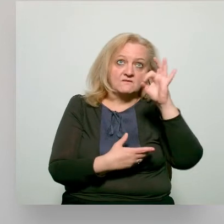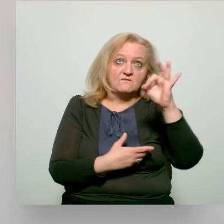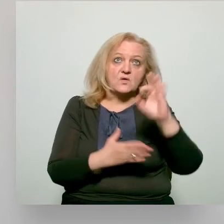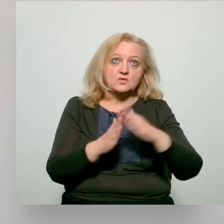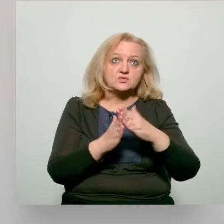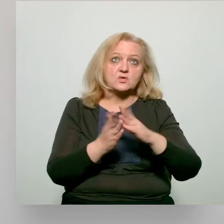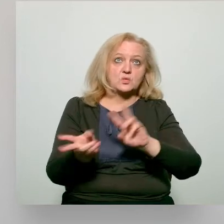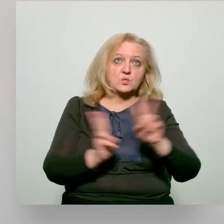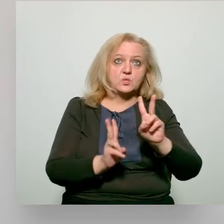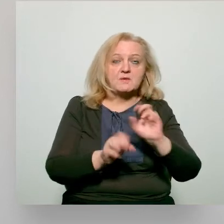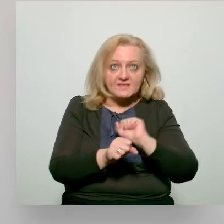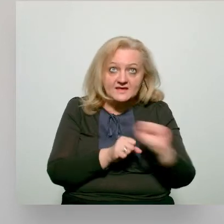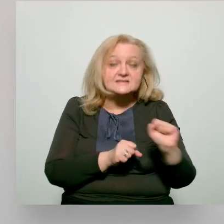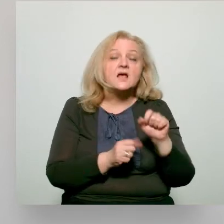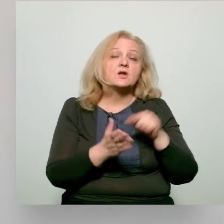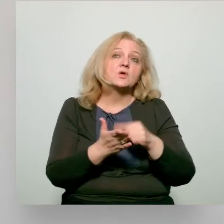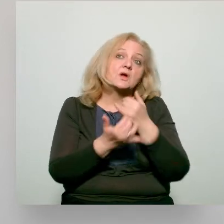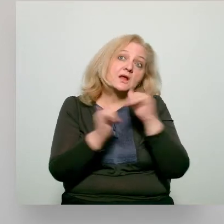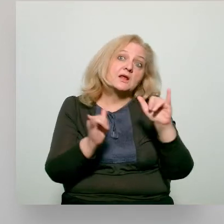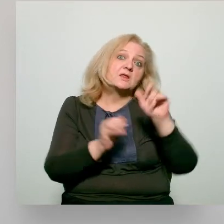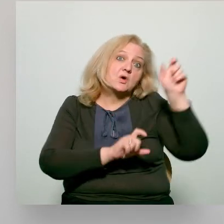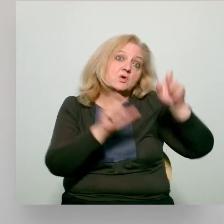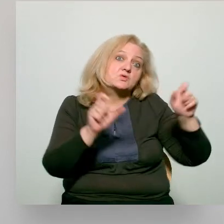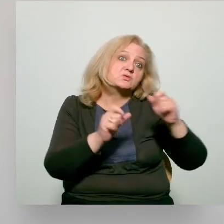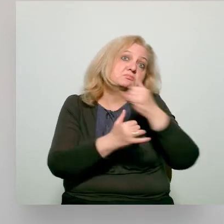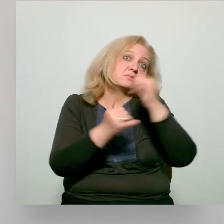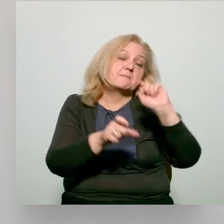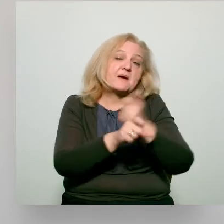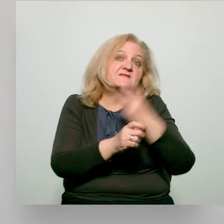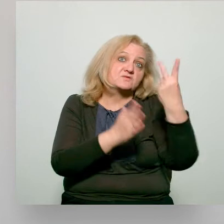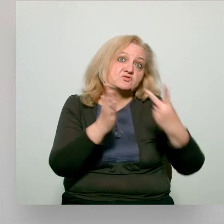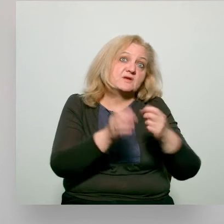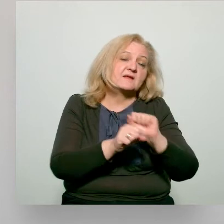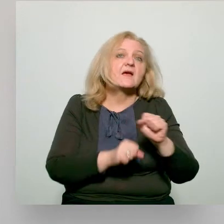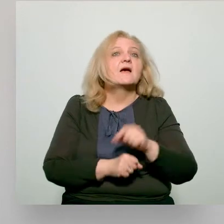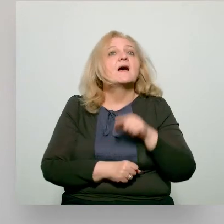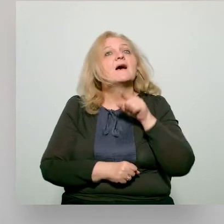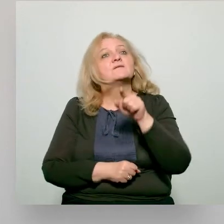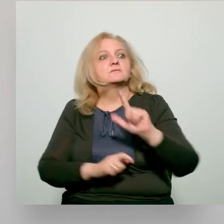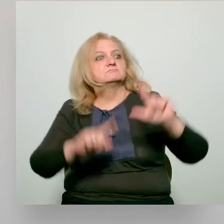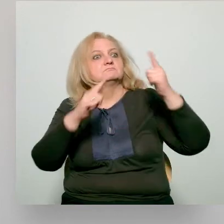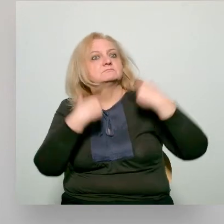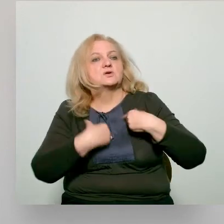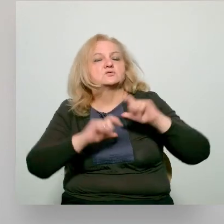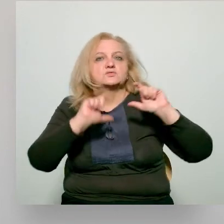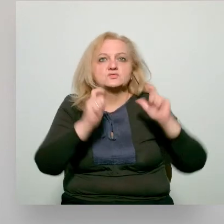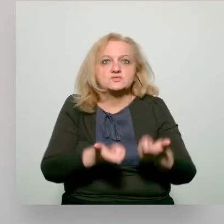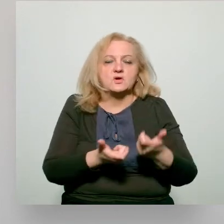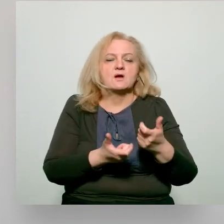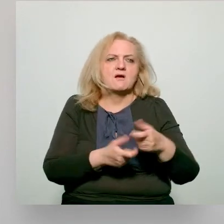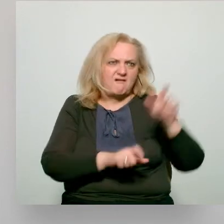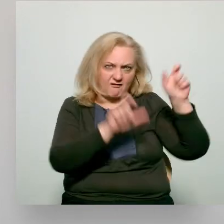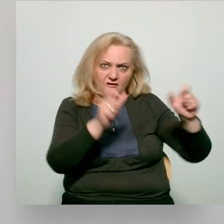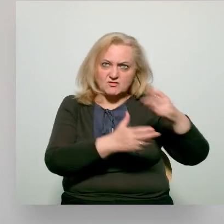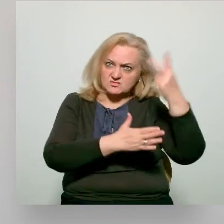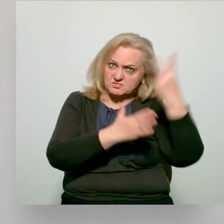z czytelnikami w innych krajach. Co panią zaskakuje, co panią irytuje? Na ile ci czytelnicy rozumieją,